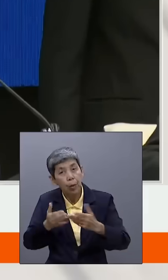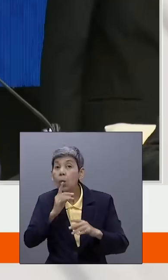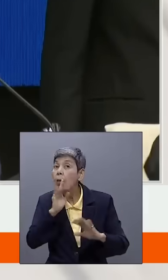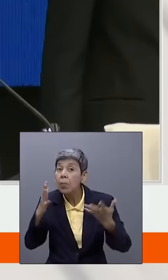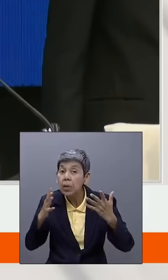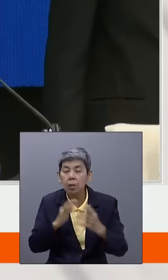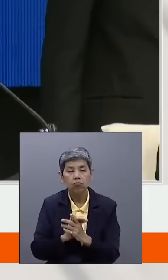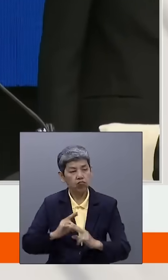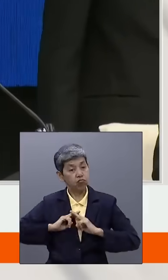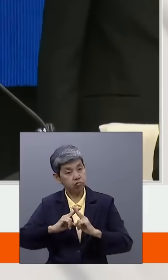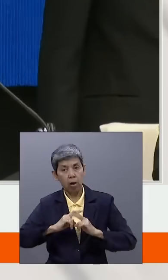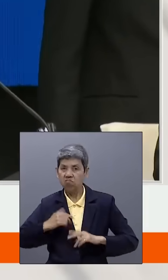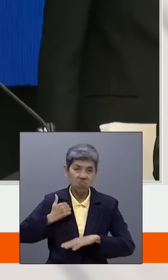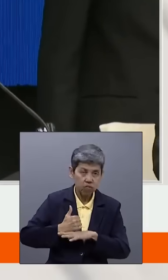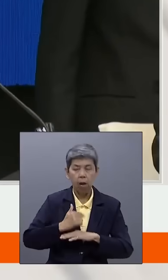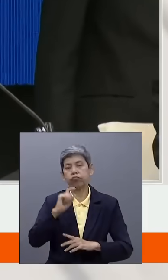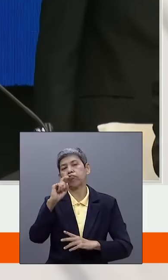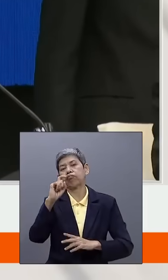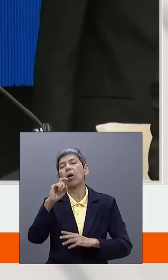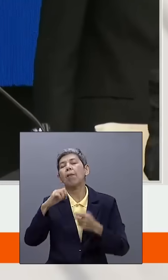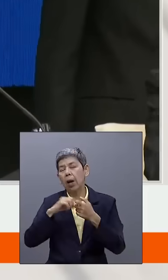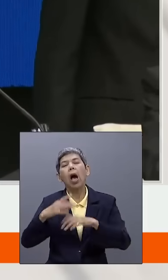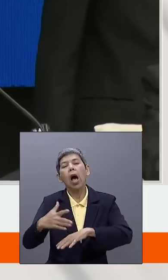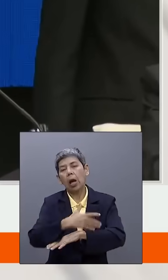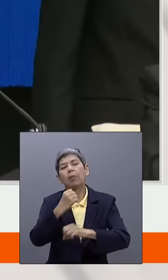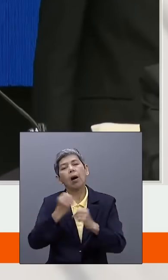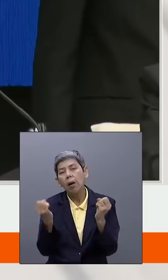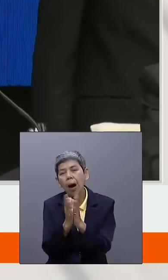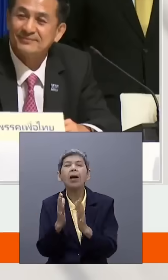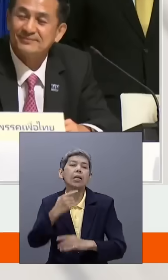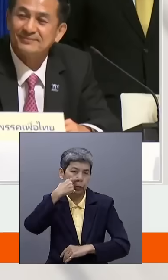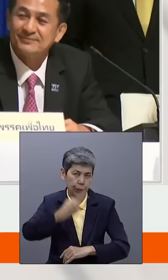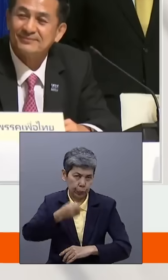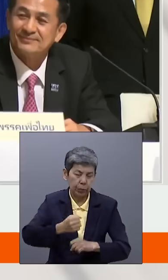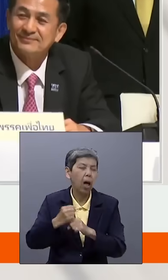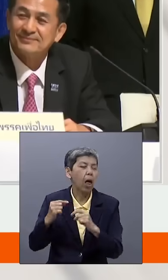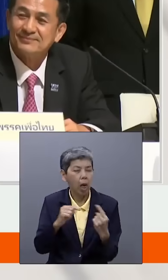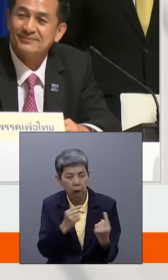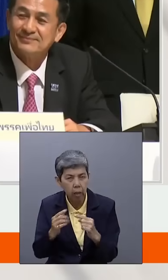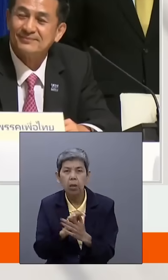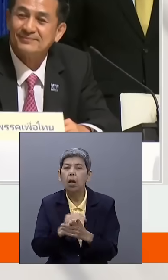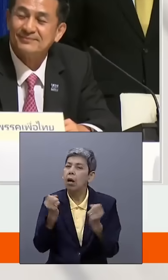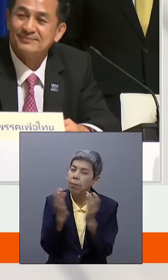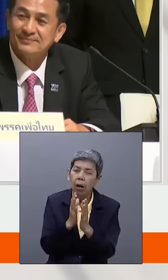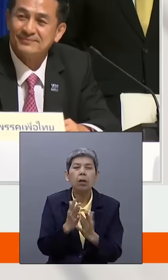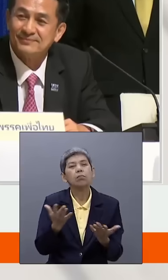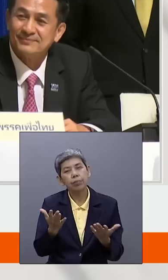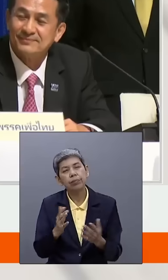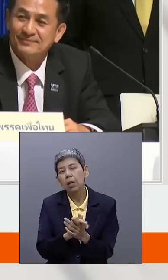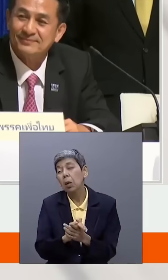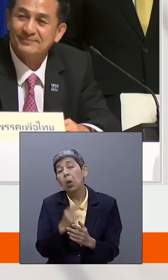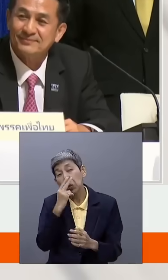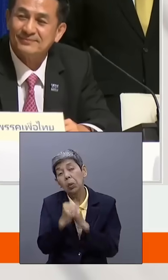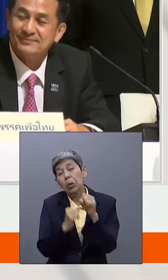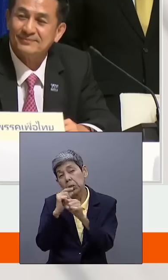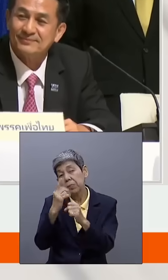แบบนี้นะครับมันก็โอกาสที่การเมืองมันจะเงยหัวขึ้นจากความขัดแย้งความแตกแยกเกือบ2ทศวรรษเนี่ยมันก็คาดหวัง